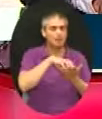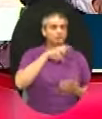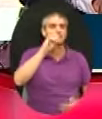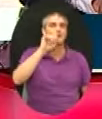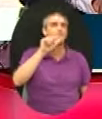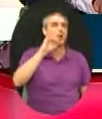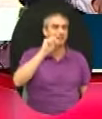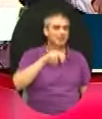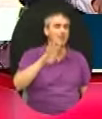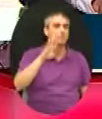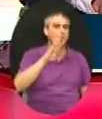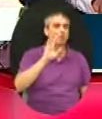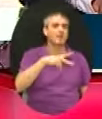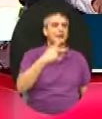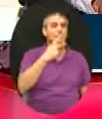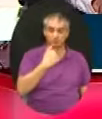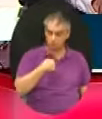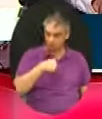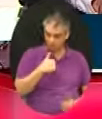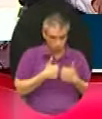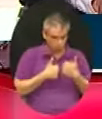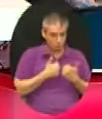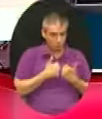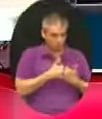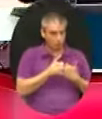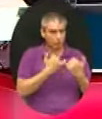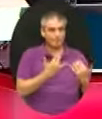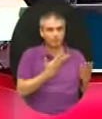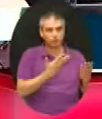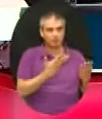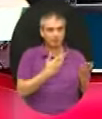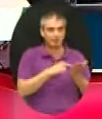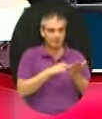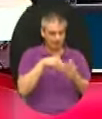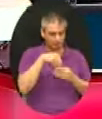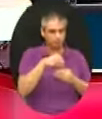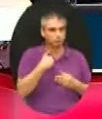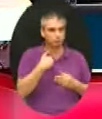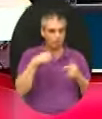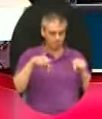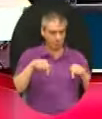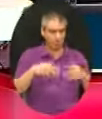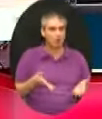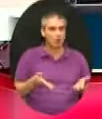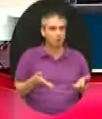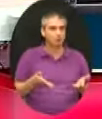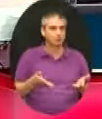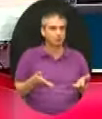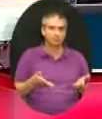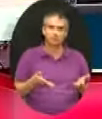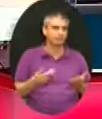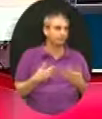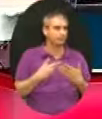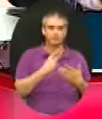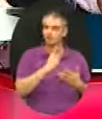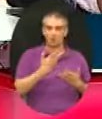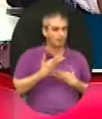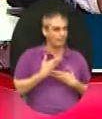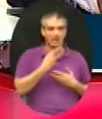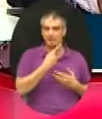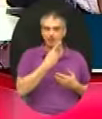מיאמי-דייד, בראוורד ופלם ביץ' קאונטי, אנחנו מתמודדים מזה עכשיו, בגלל המצביעים שלנו מכאן. אז לא